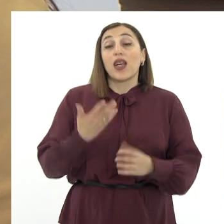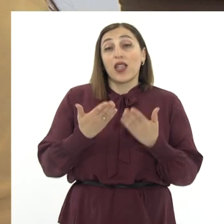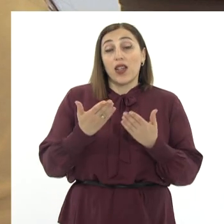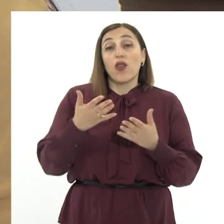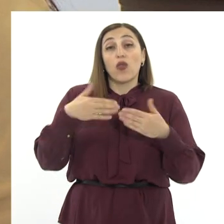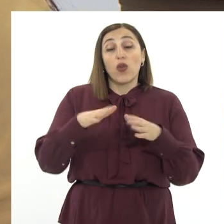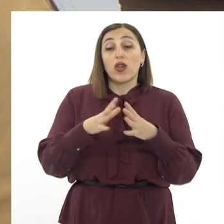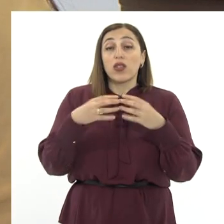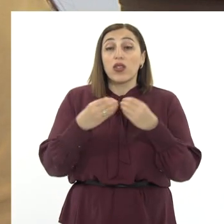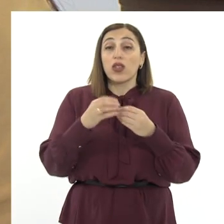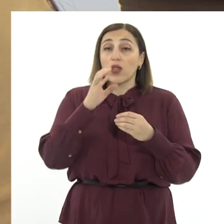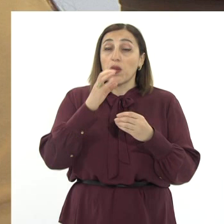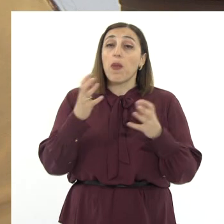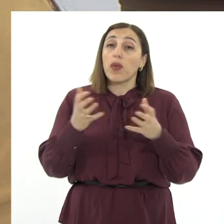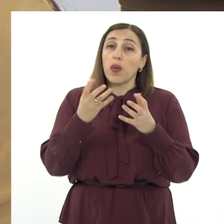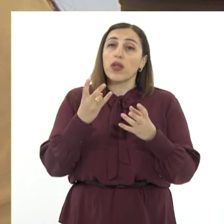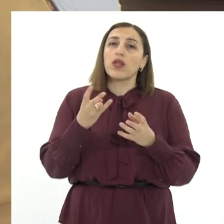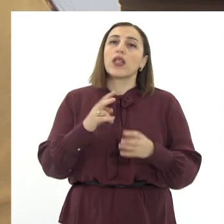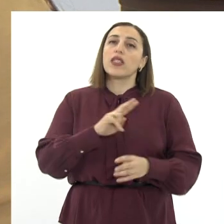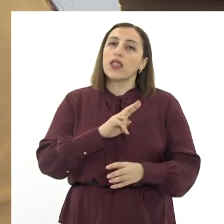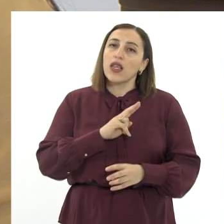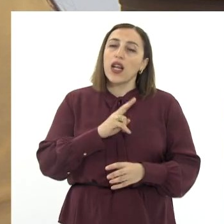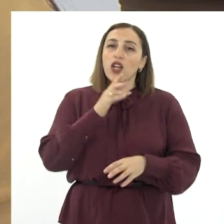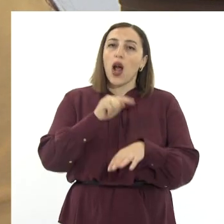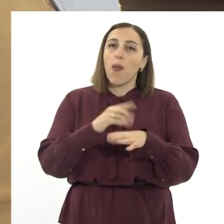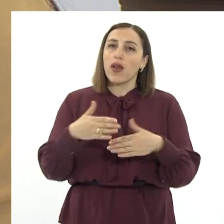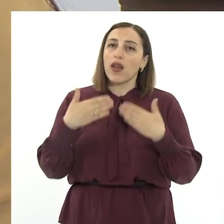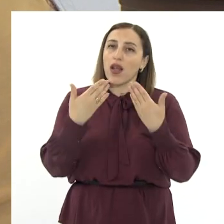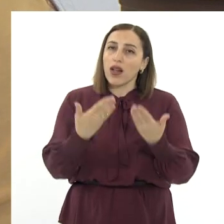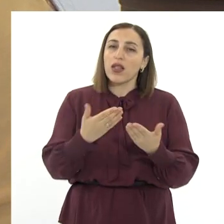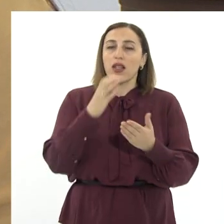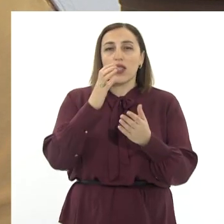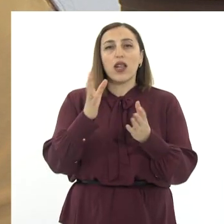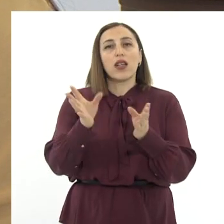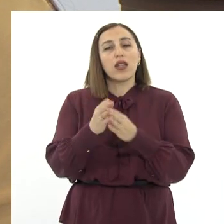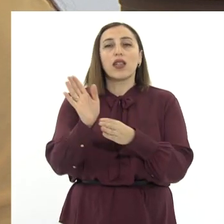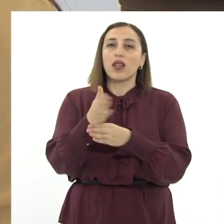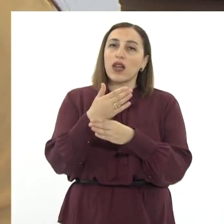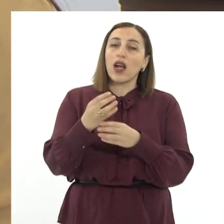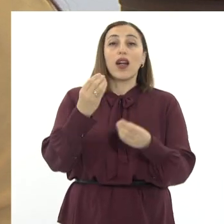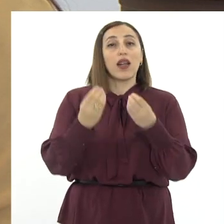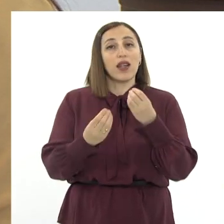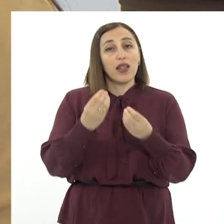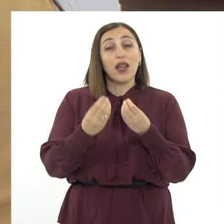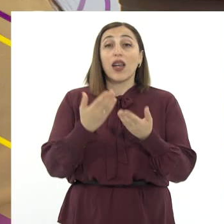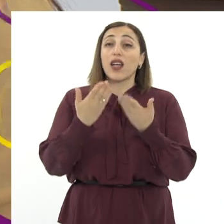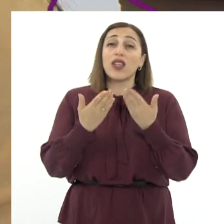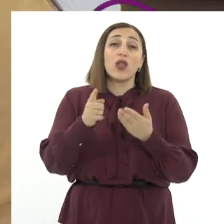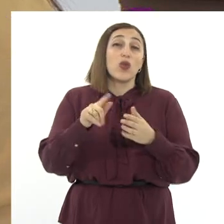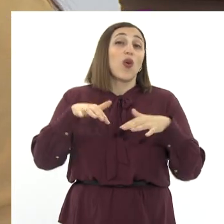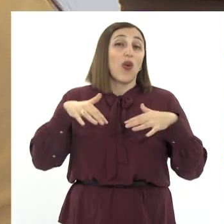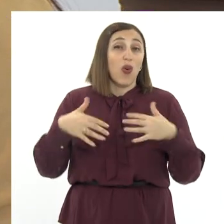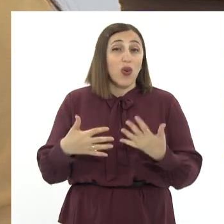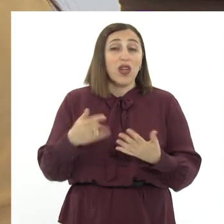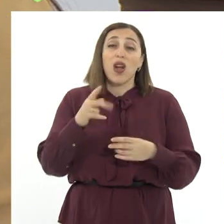Պահել ընտանի կենդանի նշանակում է հոգ տանել, սիրել, ժամանակ հատկացնել այդ կենդանու հետ զբոսնելու, խաղալու, անգամ